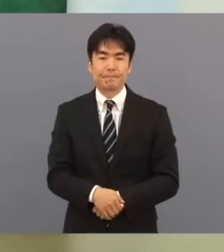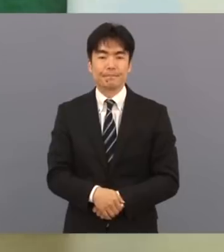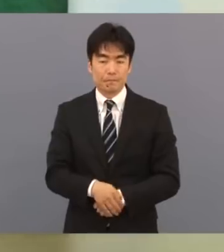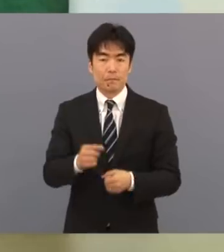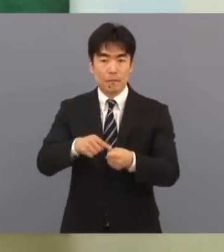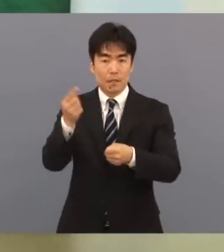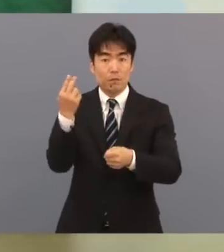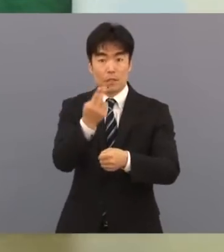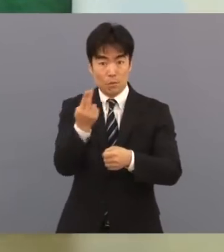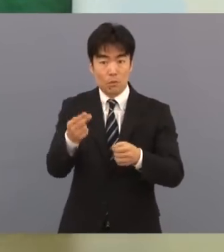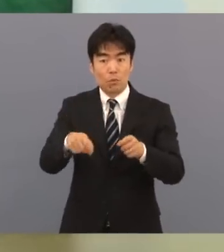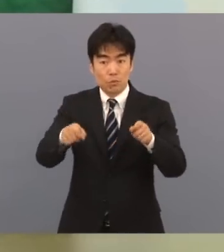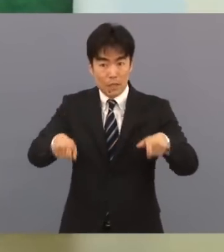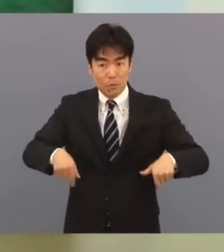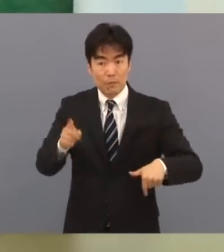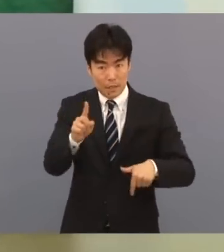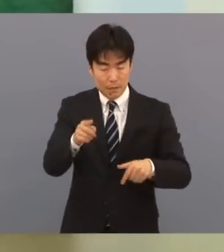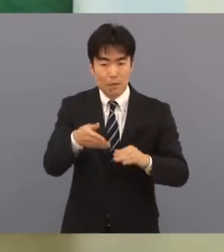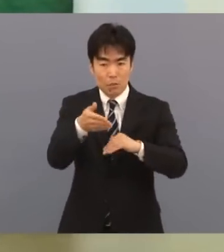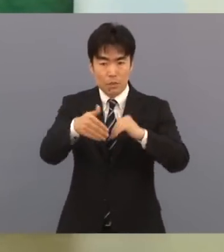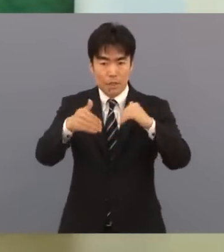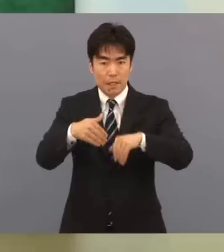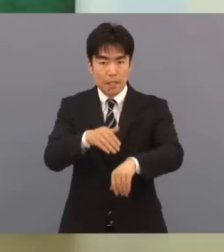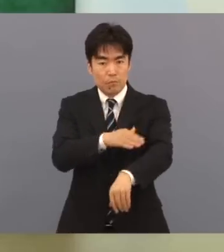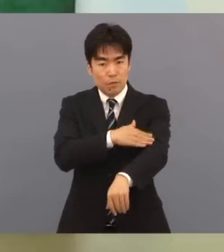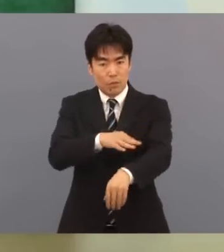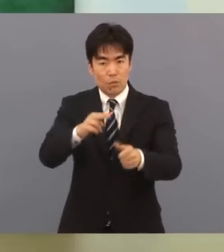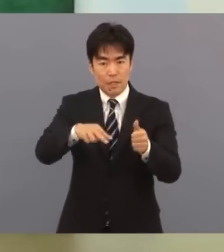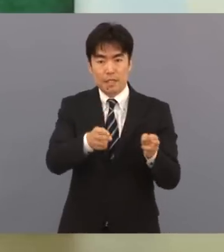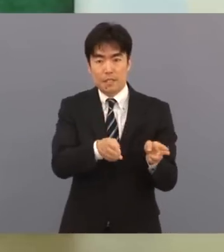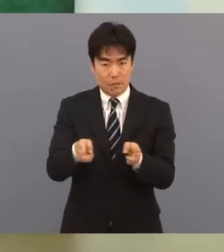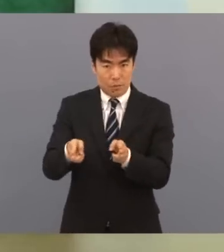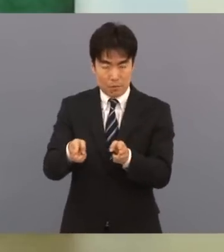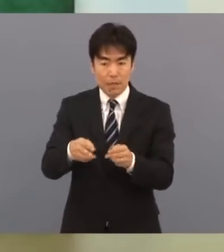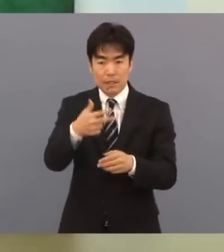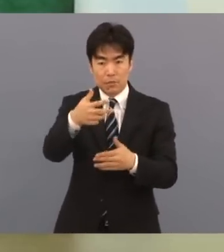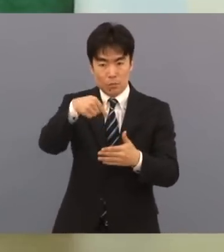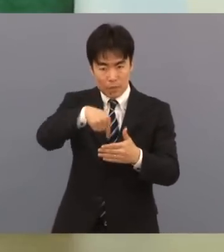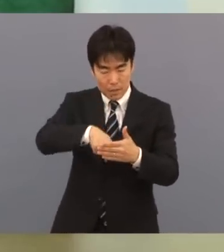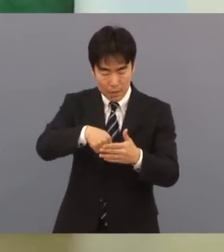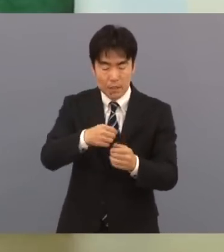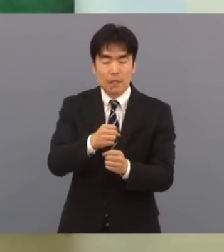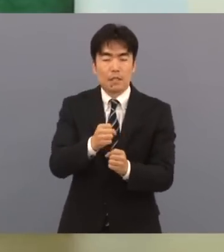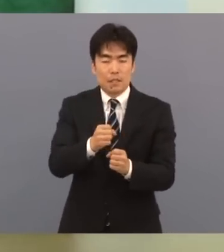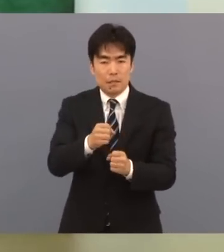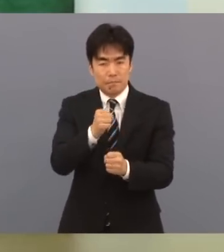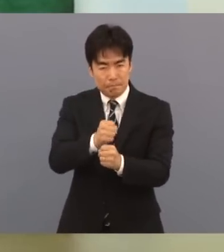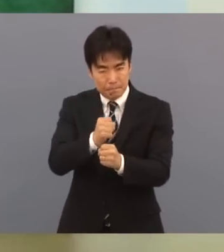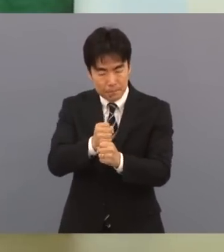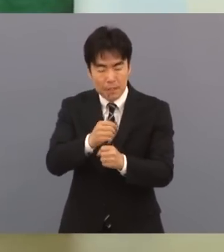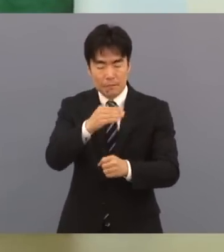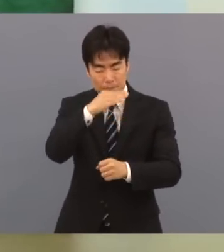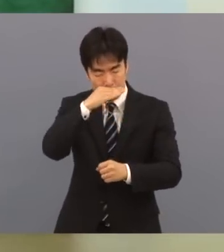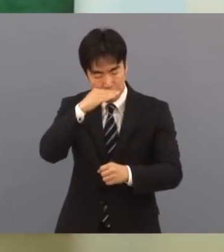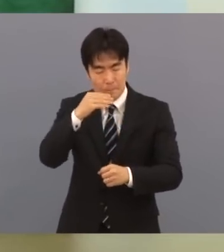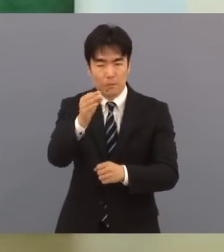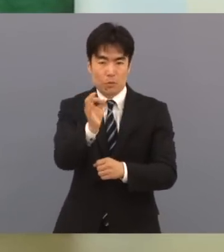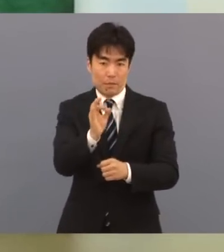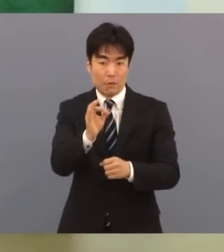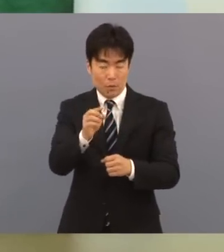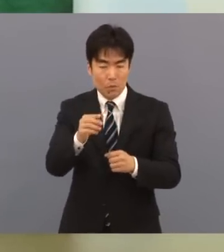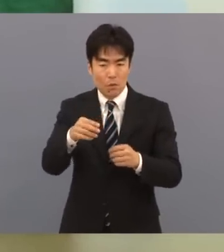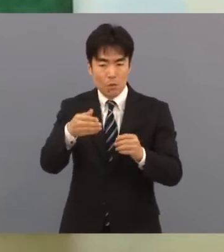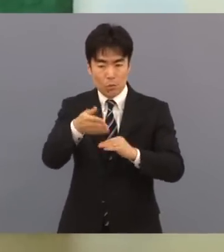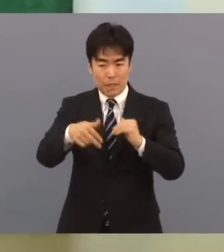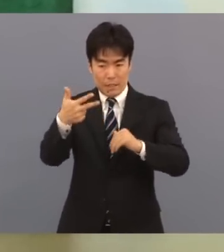昨年度スタートした越谷ブランド認定制度は、市内で製造加工などされた優れた商品を越谷市が認